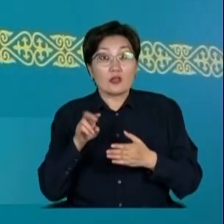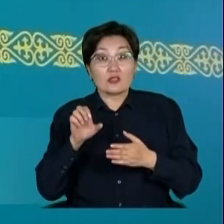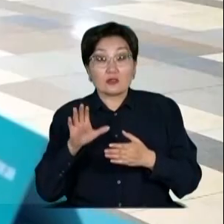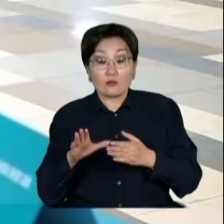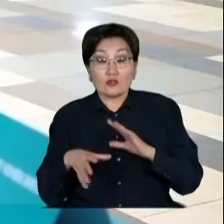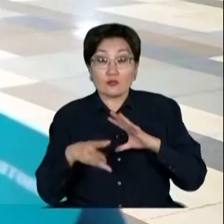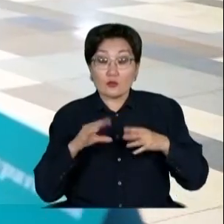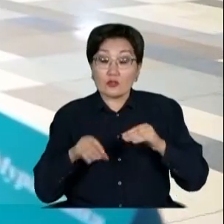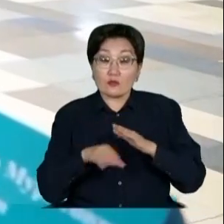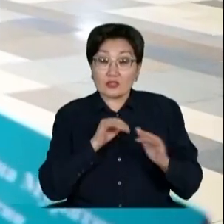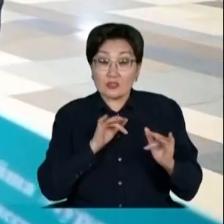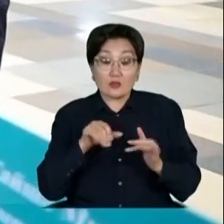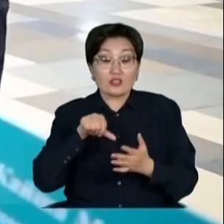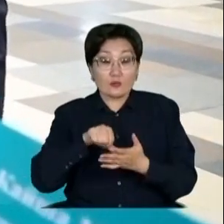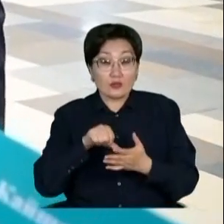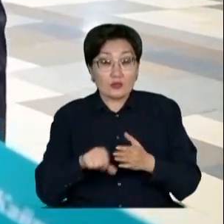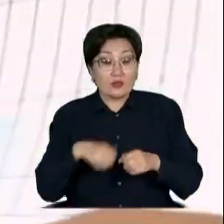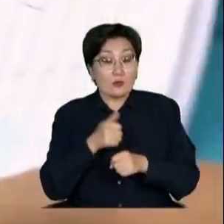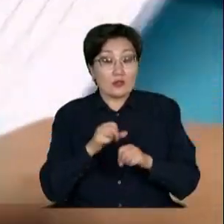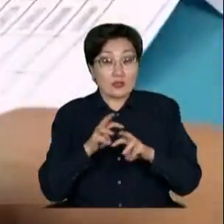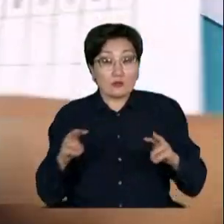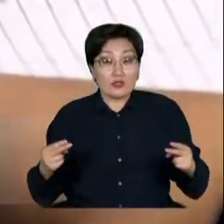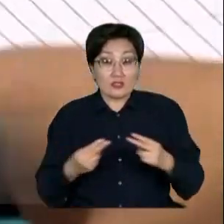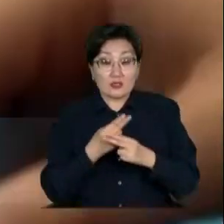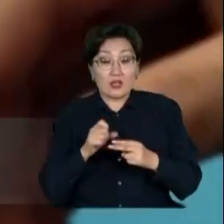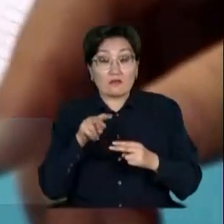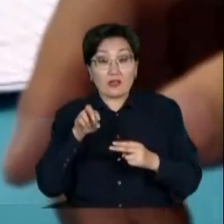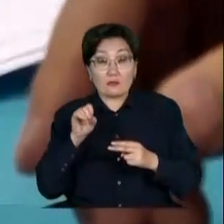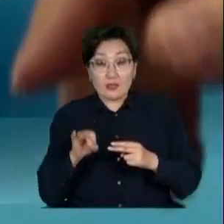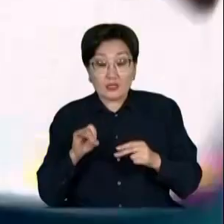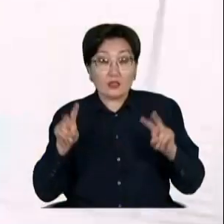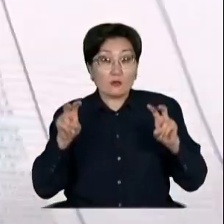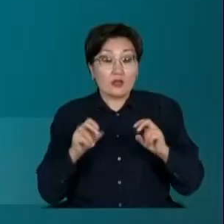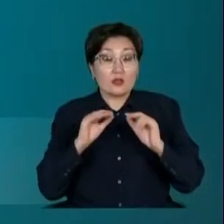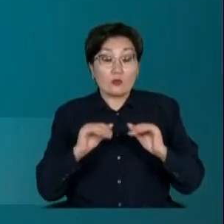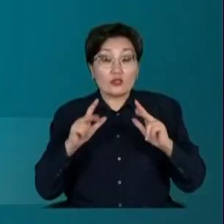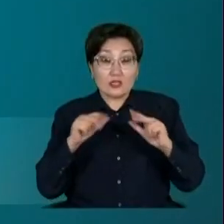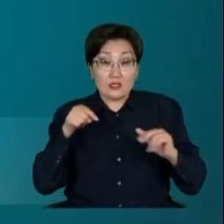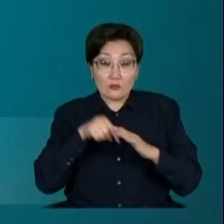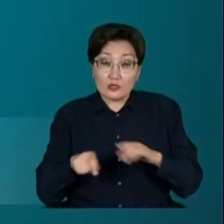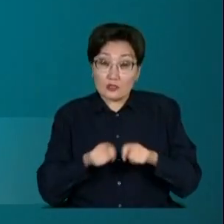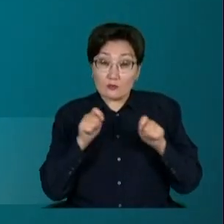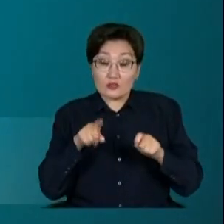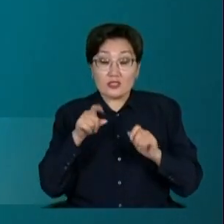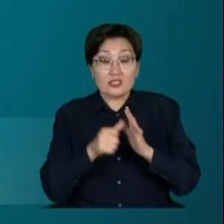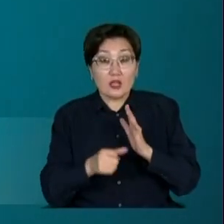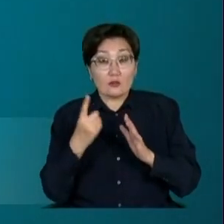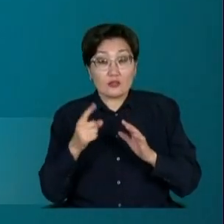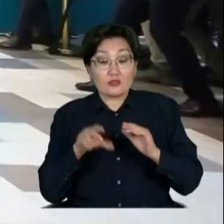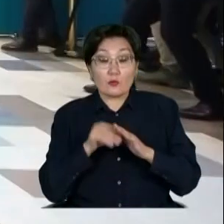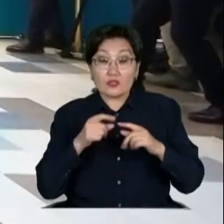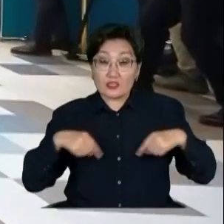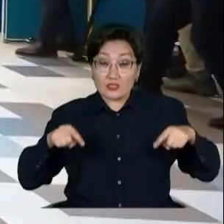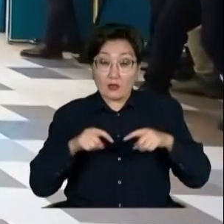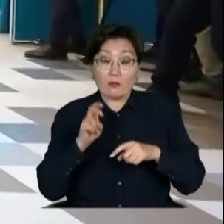те жалпыұлттық референдумға қатысты. Үкімет басшысы Астанадағы Әл-Фараби атындағы оқушылар сарайында орналасқан номер 61-ші дауыс